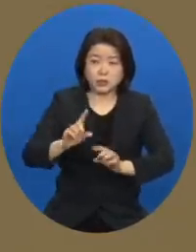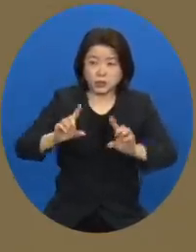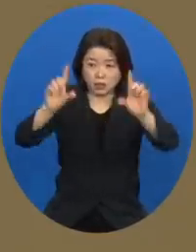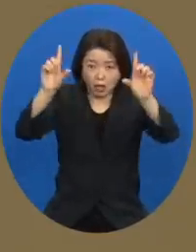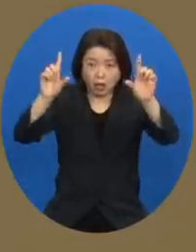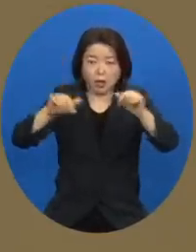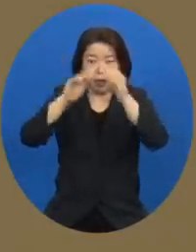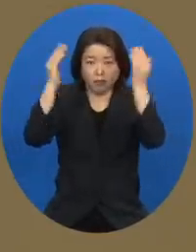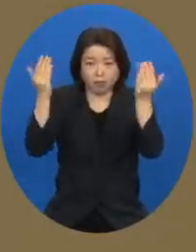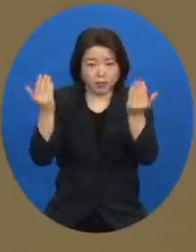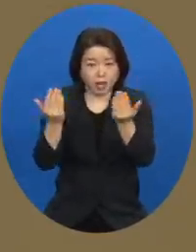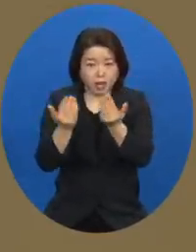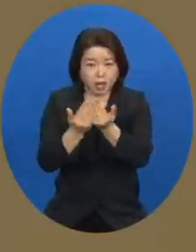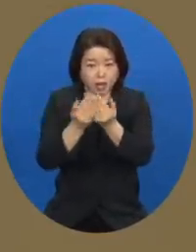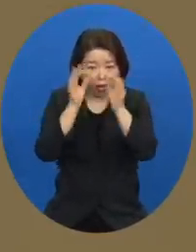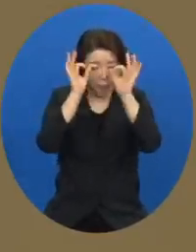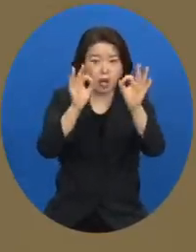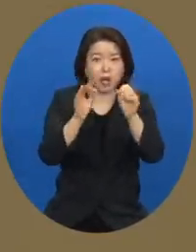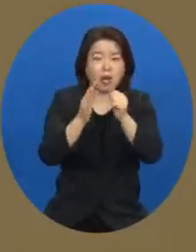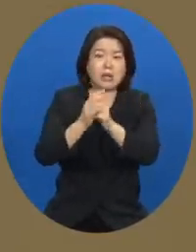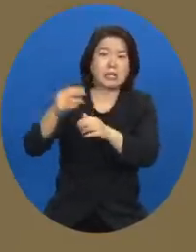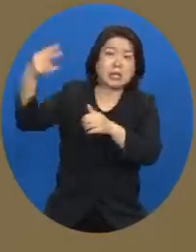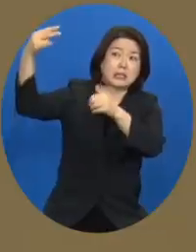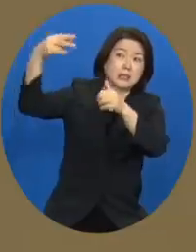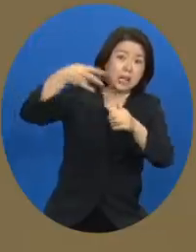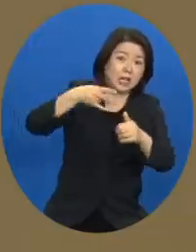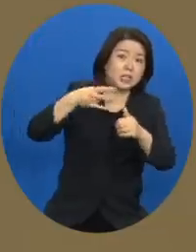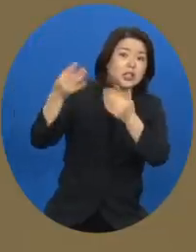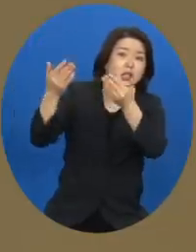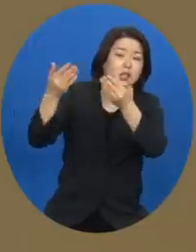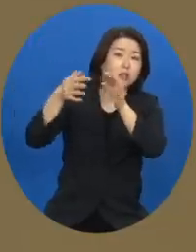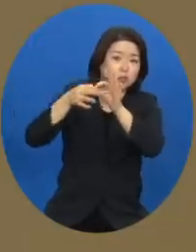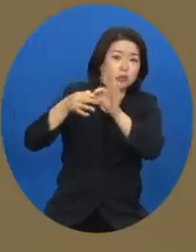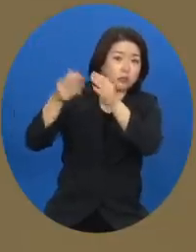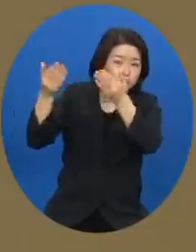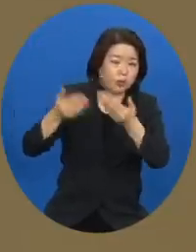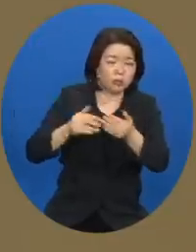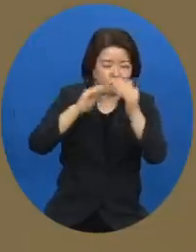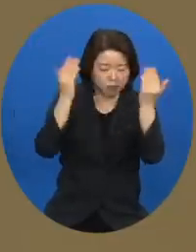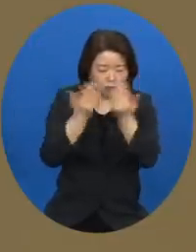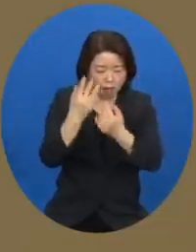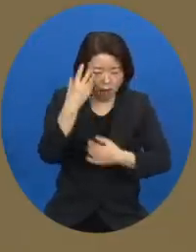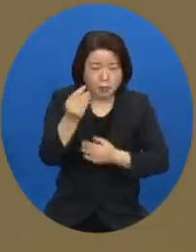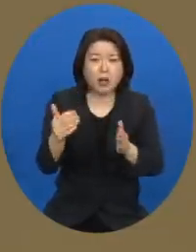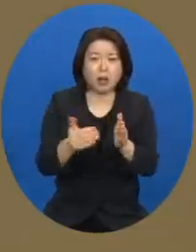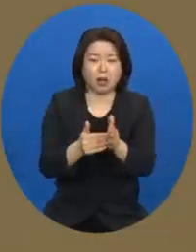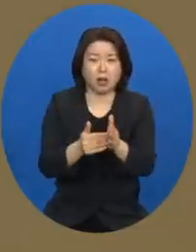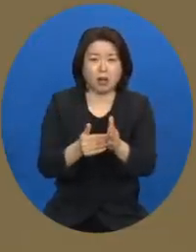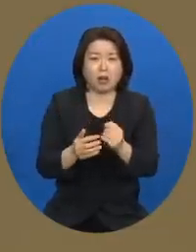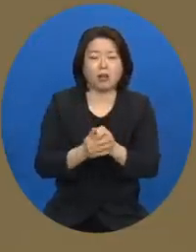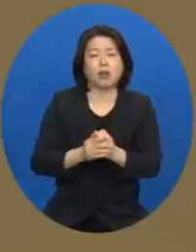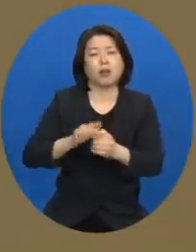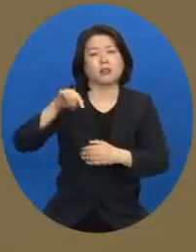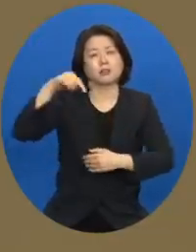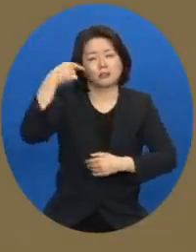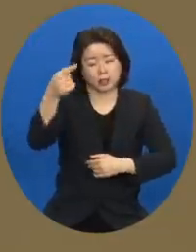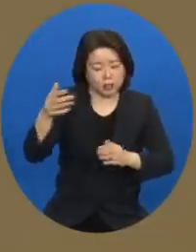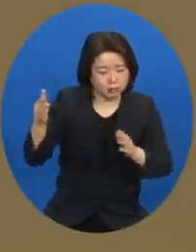그날까지 에녹은 보았습니다. 그리고 에녹의 삶이 완전히 달라진